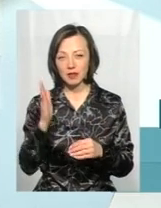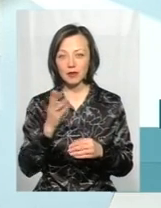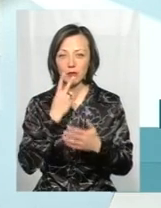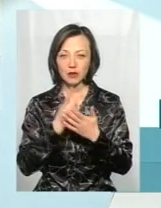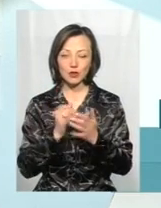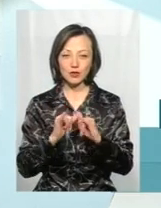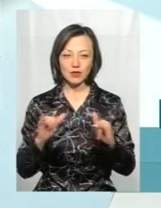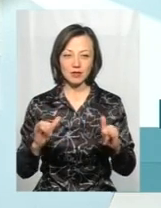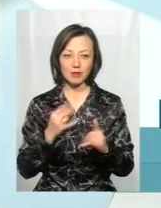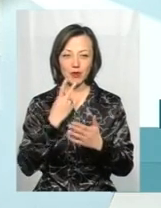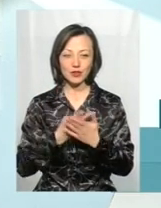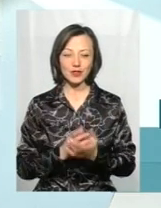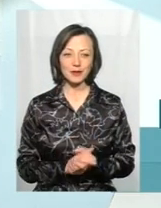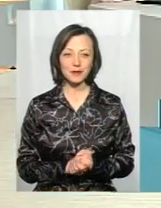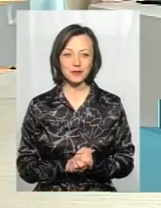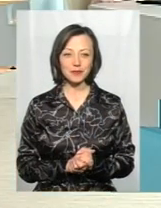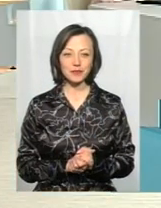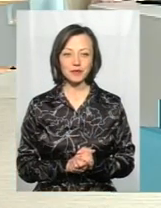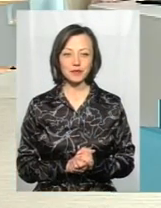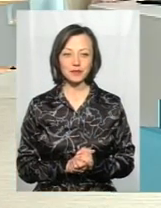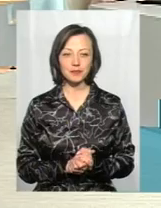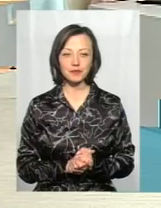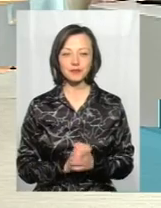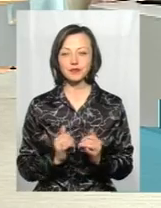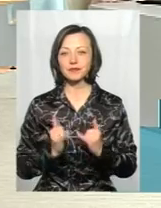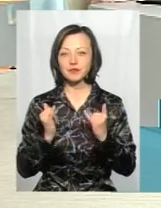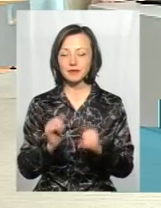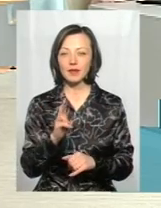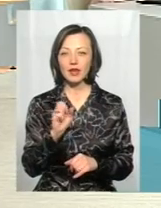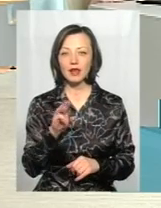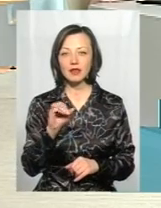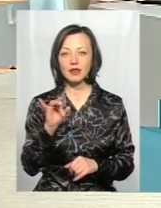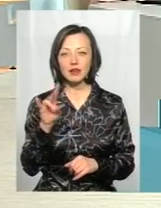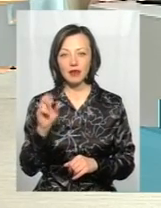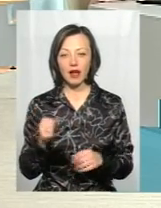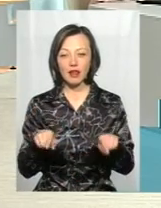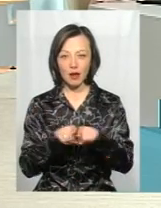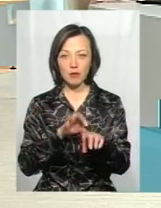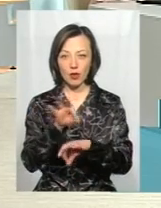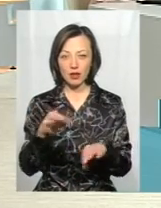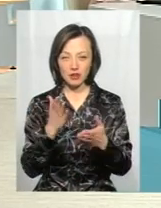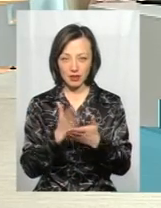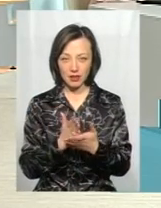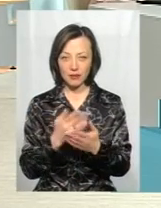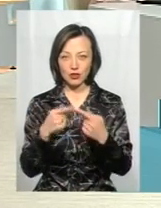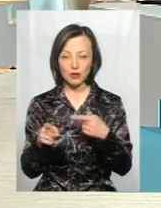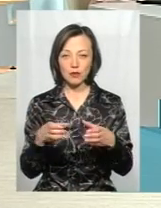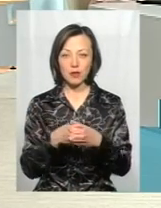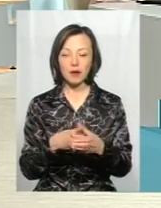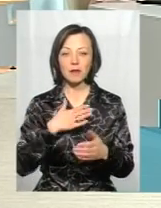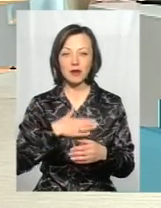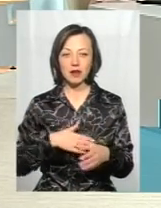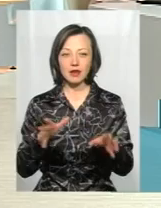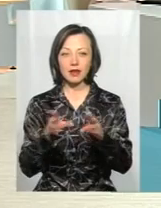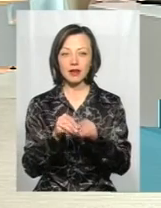будемо розвиватися, будемо. Пані Катерино, а чи є подібні проекти в інших громадах? Ну, мені взагалі приємно, що ми сьогодні з пані